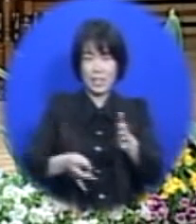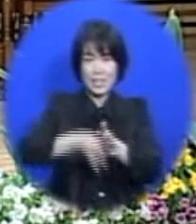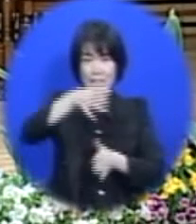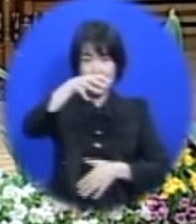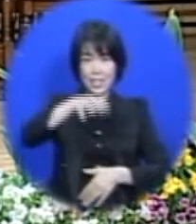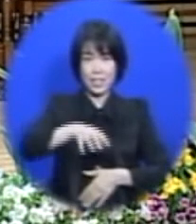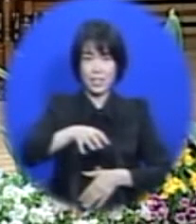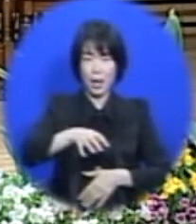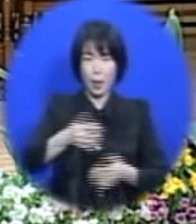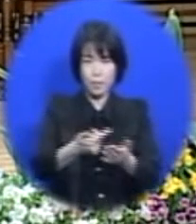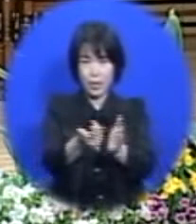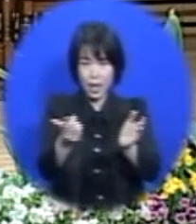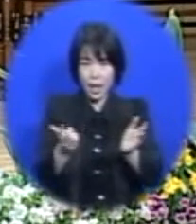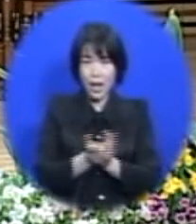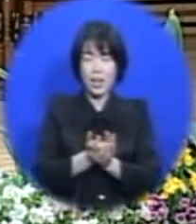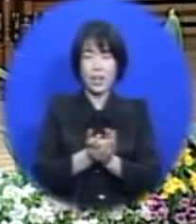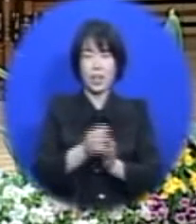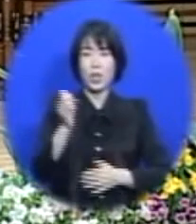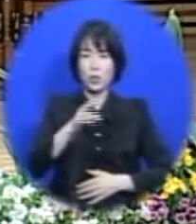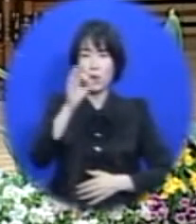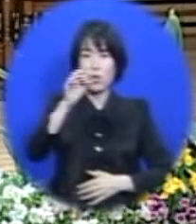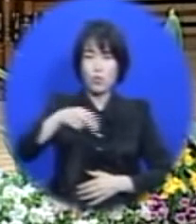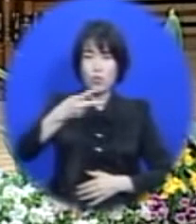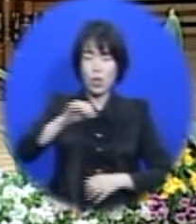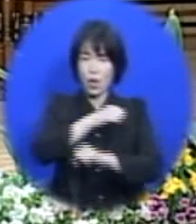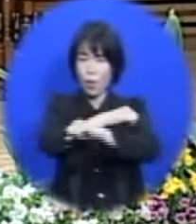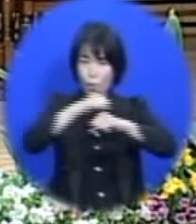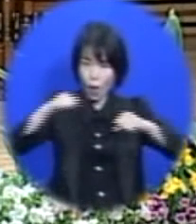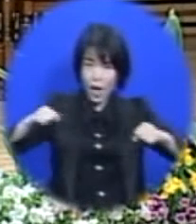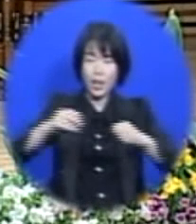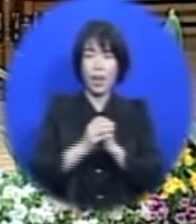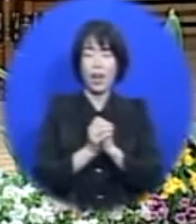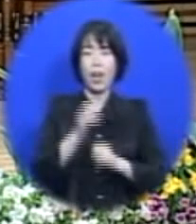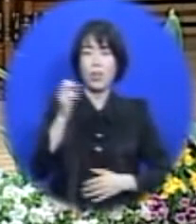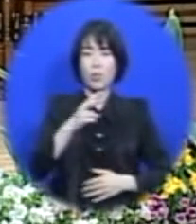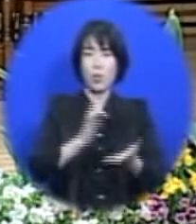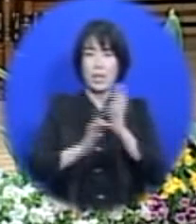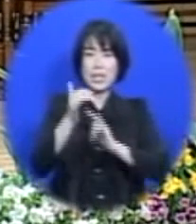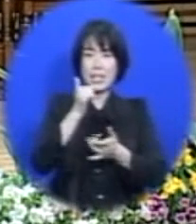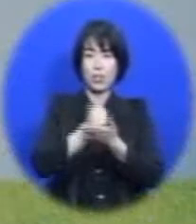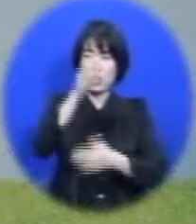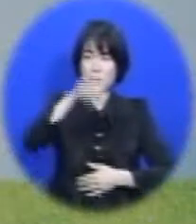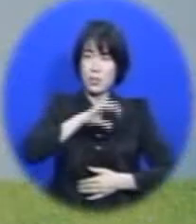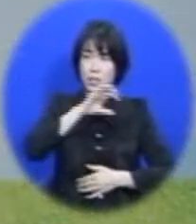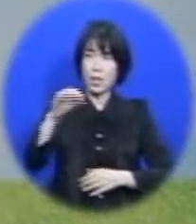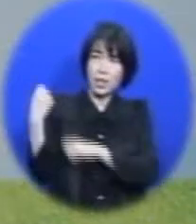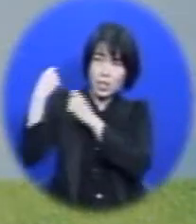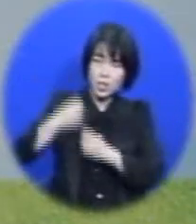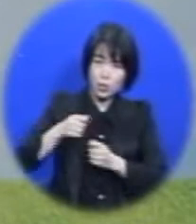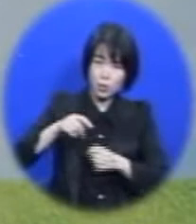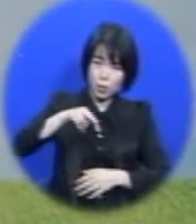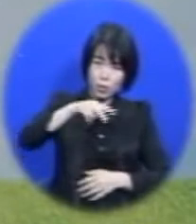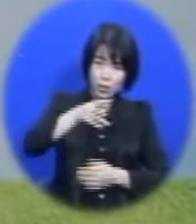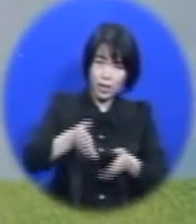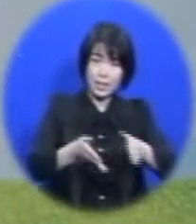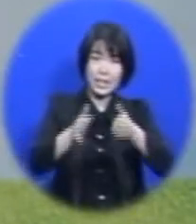예루살렘, 갈릴리 호수, 또 유대 광야, 또 예수님이 십자가 지시고 걸어 올라가신